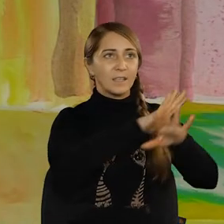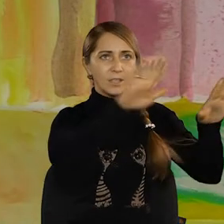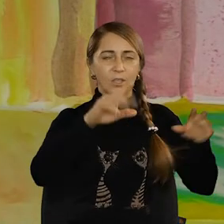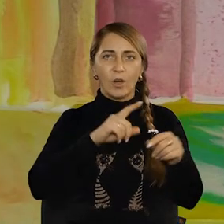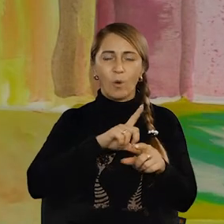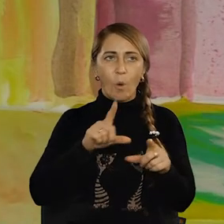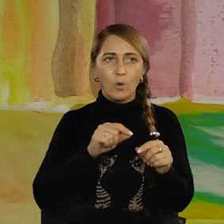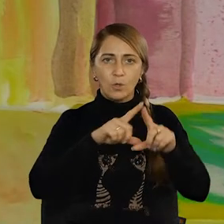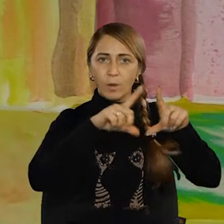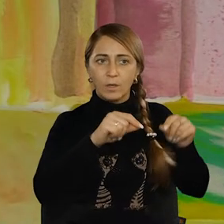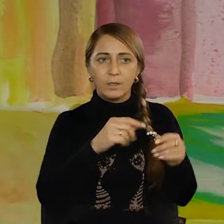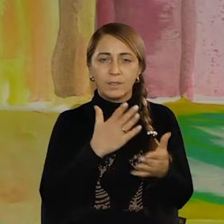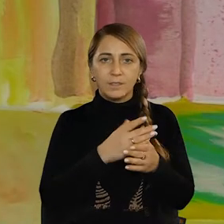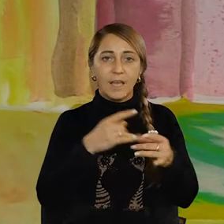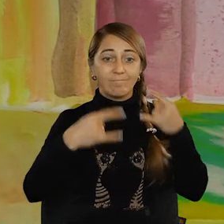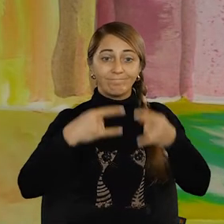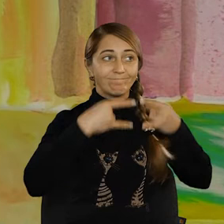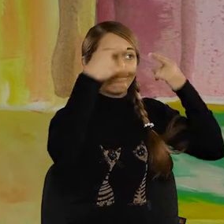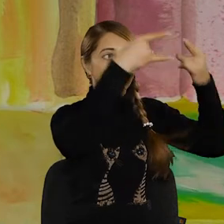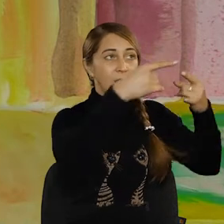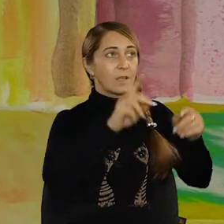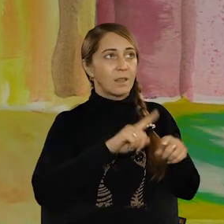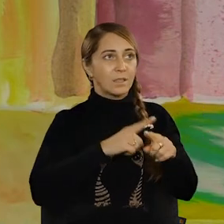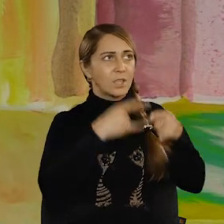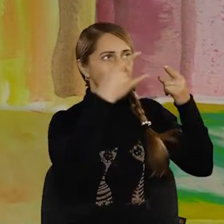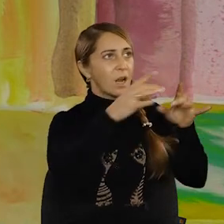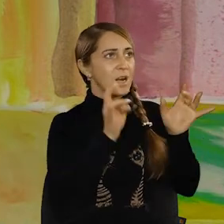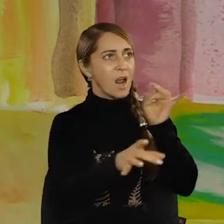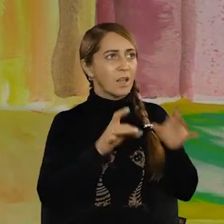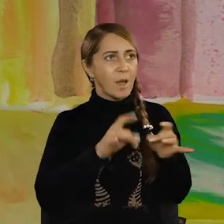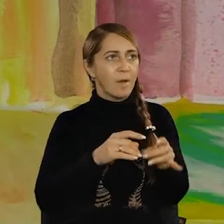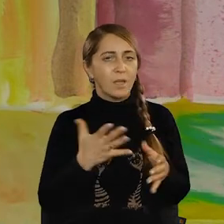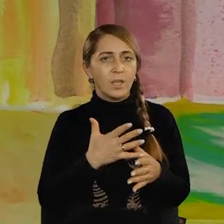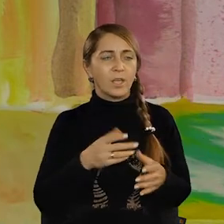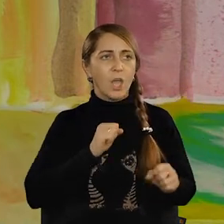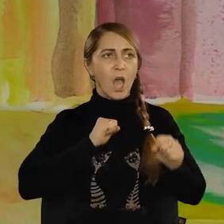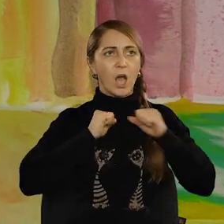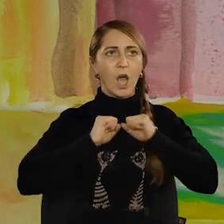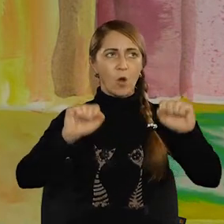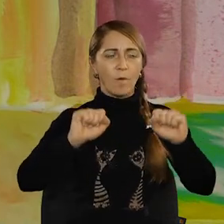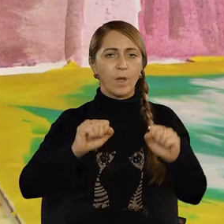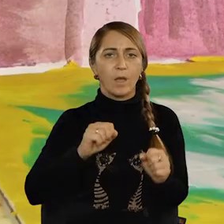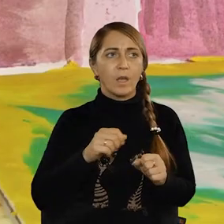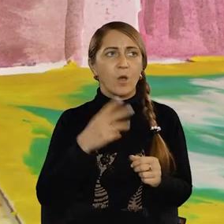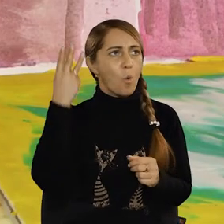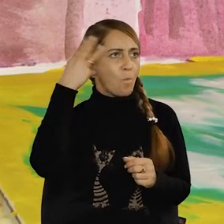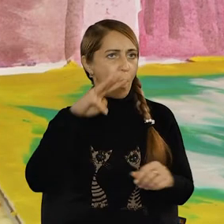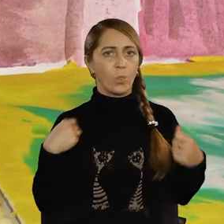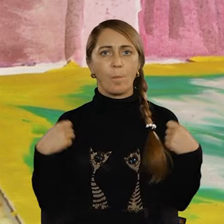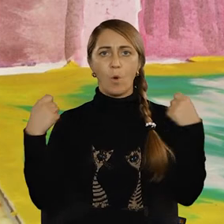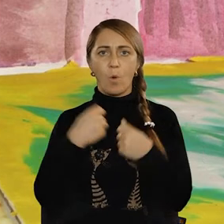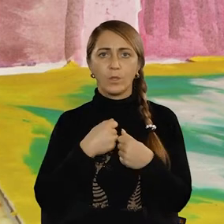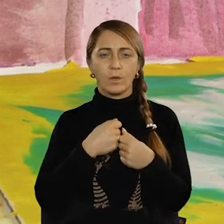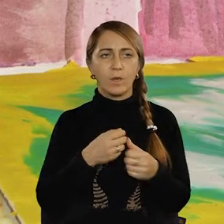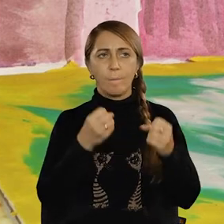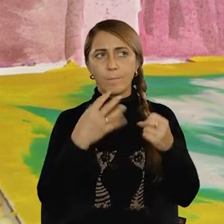бутика плазми прилаштовані. І на їхніх екранах реклама йде з героями блокбастерів у модному одязі.